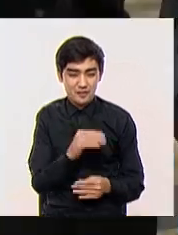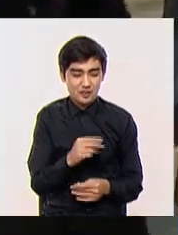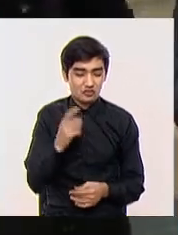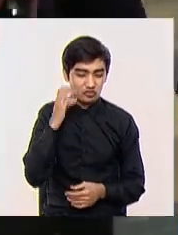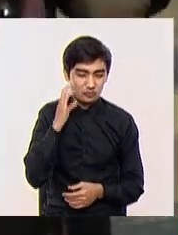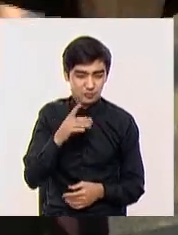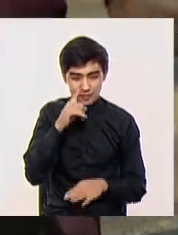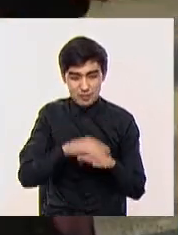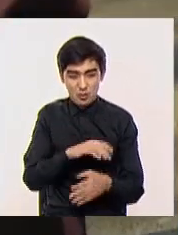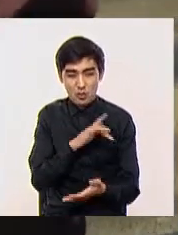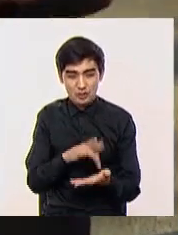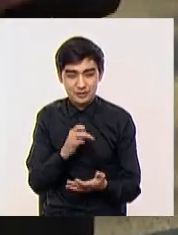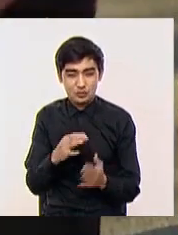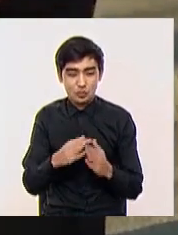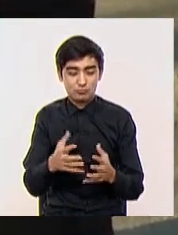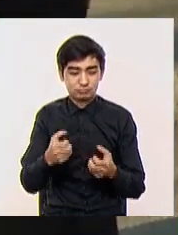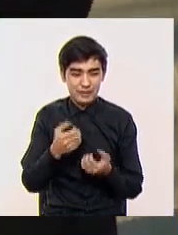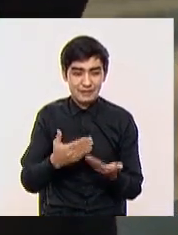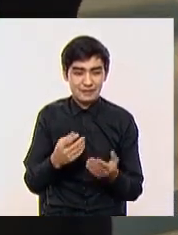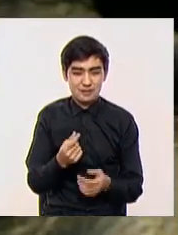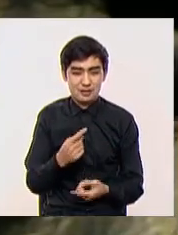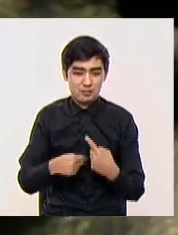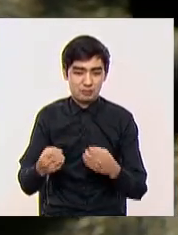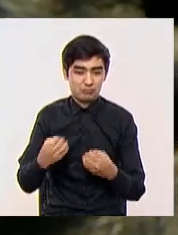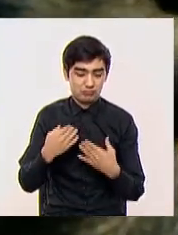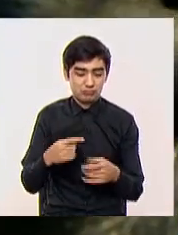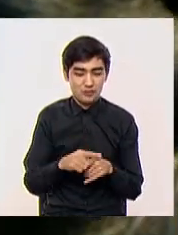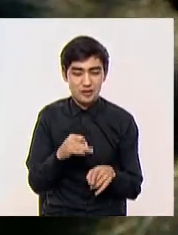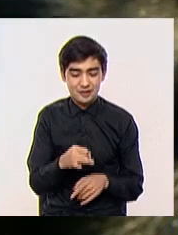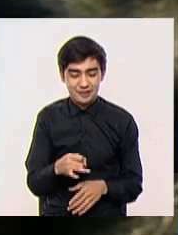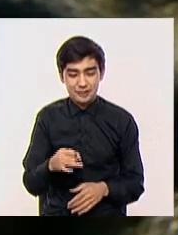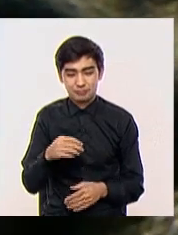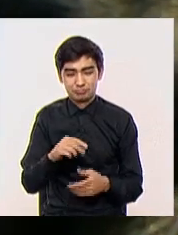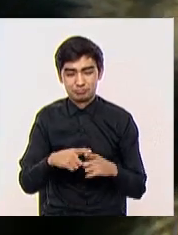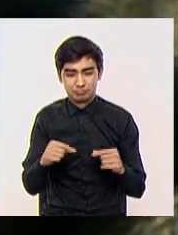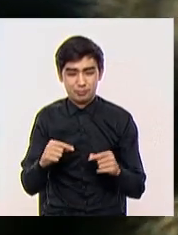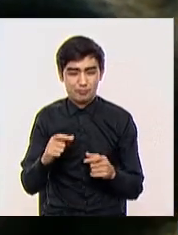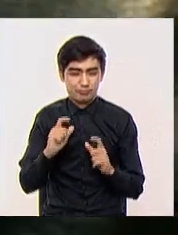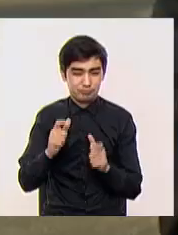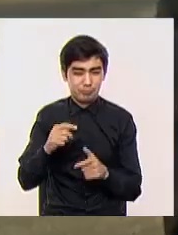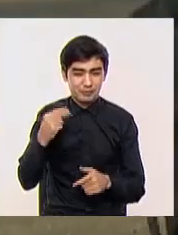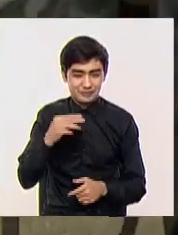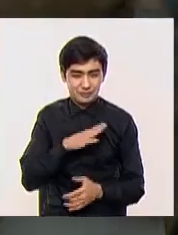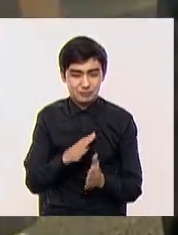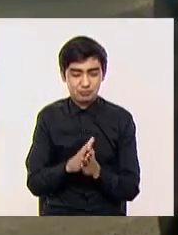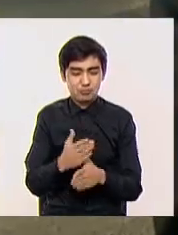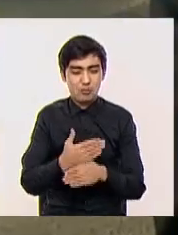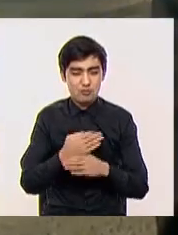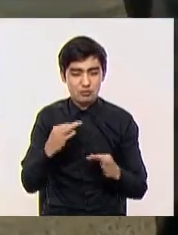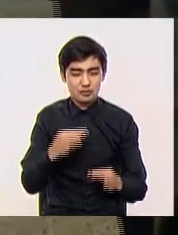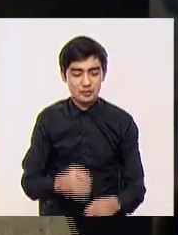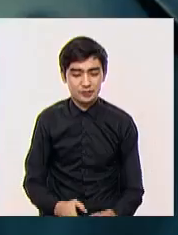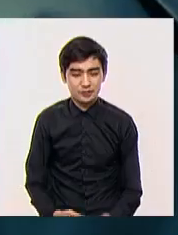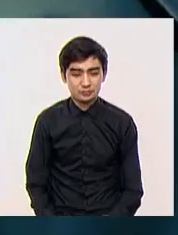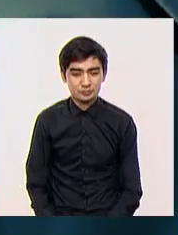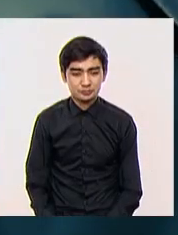их и поможет получить жилье или хотя бы вернуть деньги. Они также написали письмо президенту с просьбой о помощи. Нургали Карабаев,